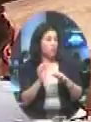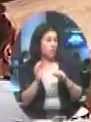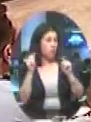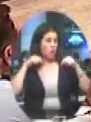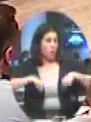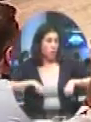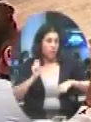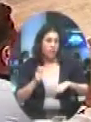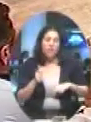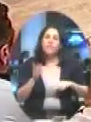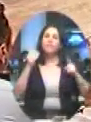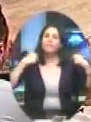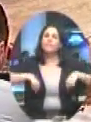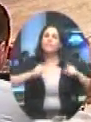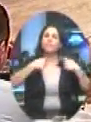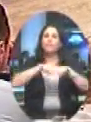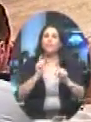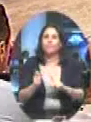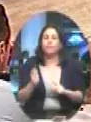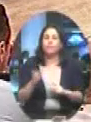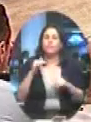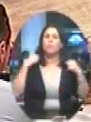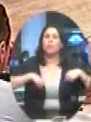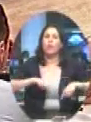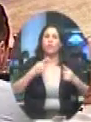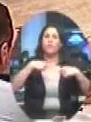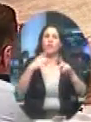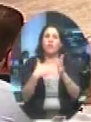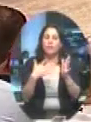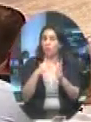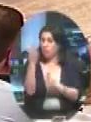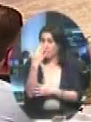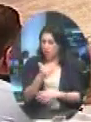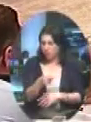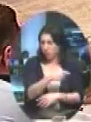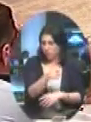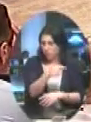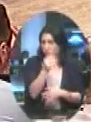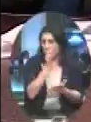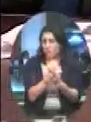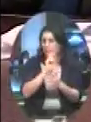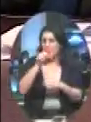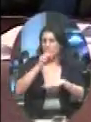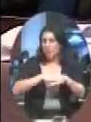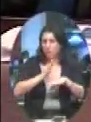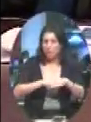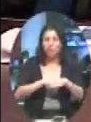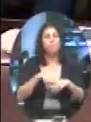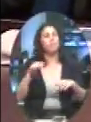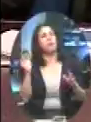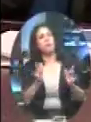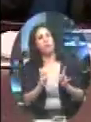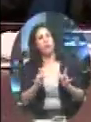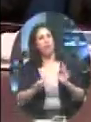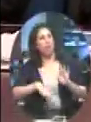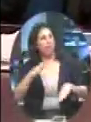ליושב ראש הכנסת ויושב ראש ועדת הכנסת, גם יושב ראש ועדת ביקורת המדינה, הם אלה שיקבעו מי יהיו בתפקידים. באופוזיציה התרעמו